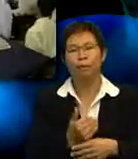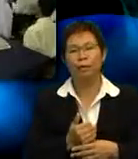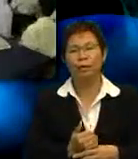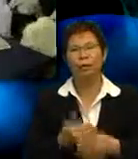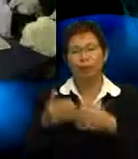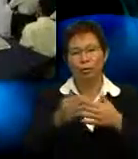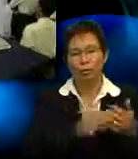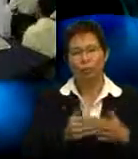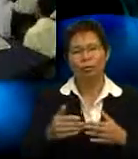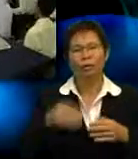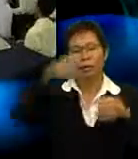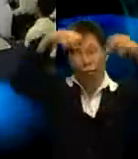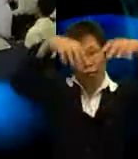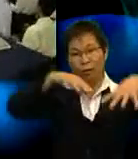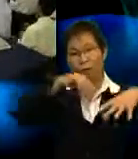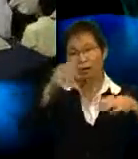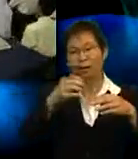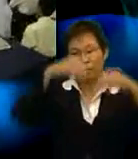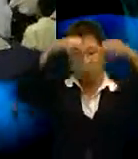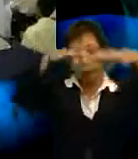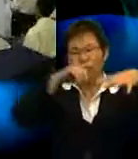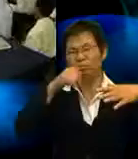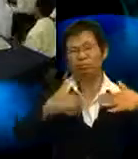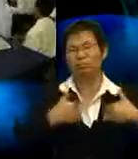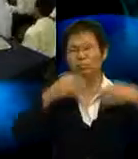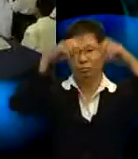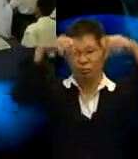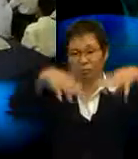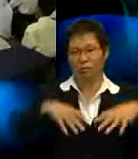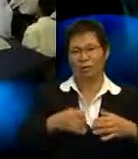Walaupun mentol tidak menyala, jarum kompas